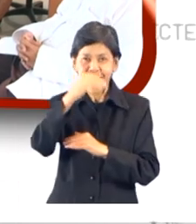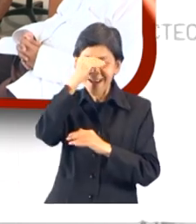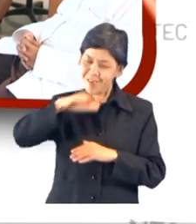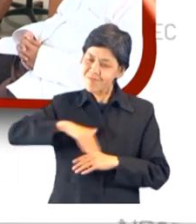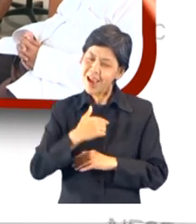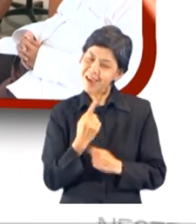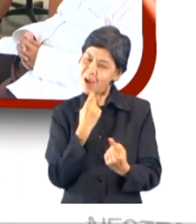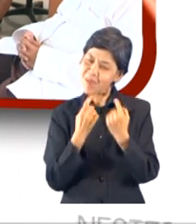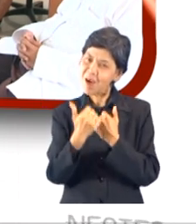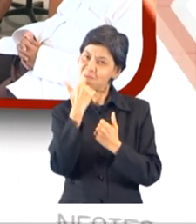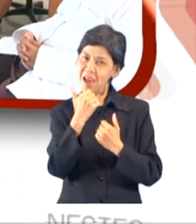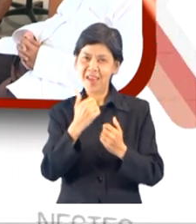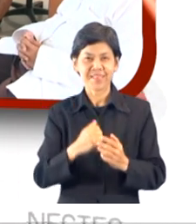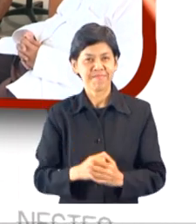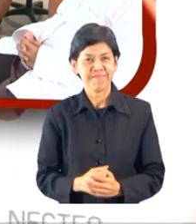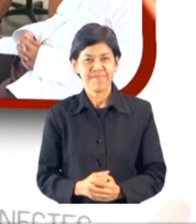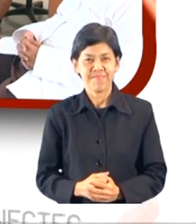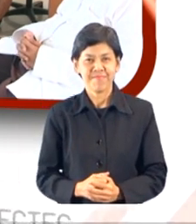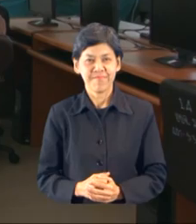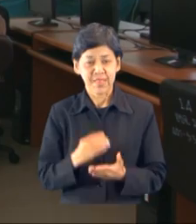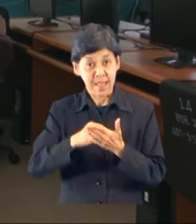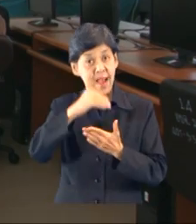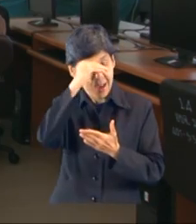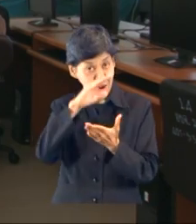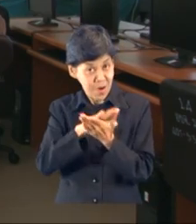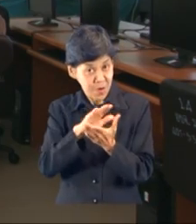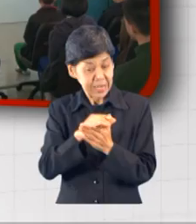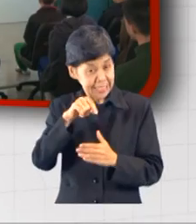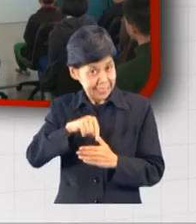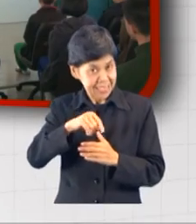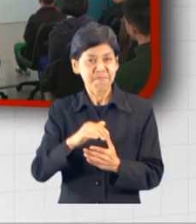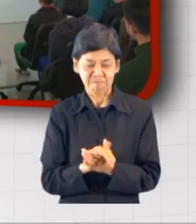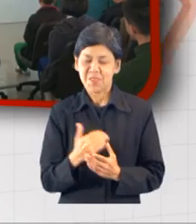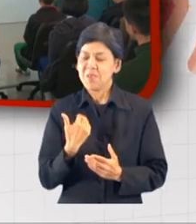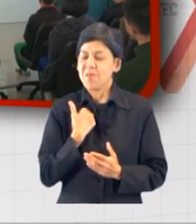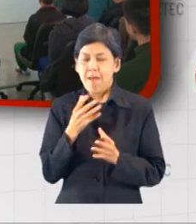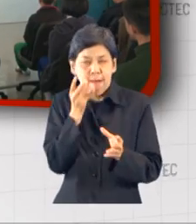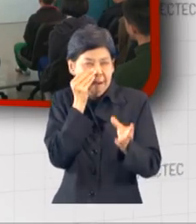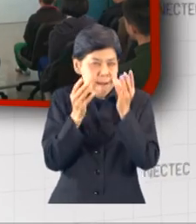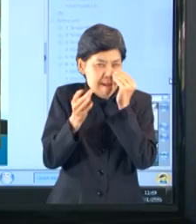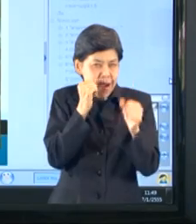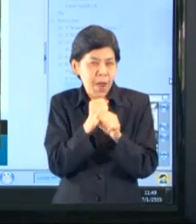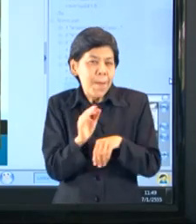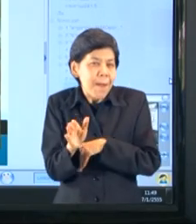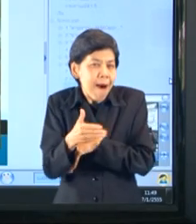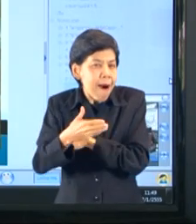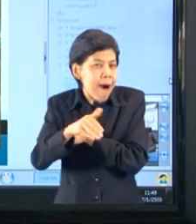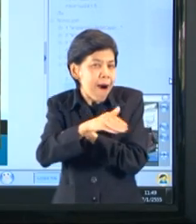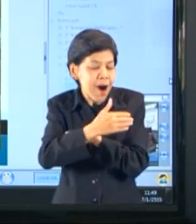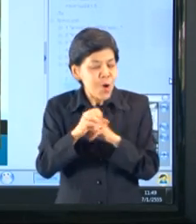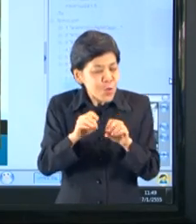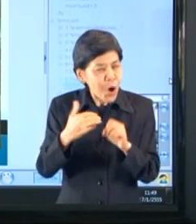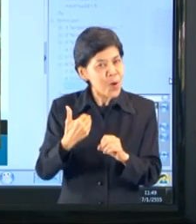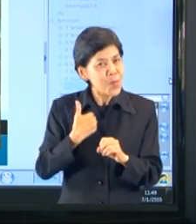อะไรเด็กๆก็สามารถที่จะถามได้ทันที นักเรียนที่โรงเรียนห้องสอนศึกษาจะได้เรียนรู้เรื่องปลา